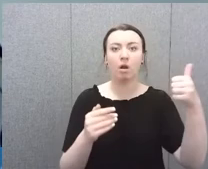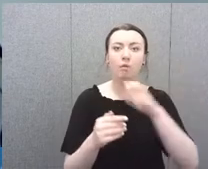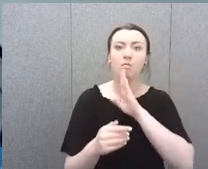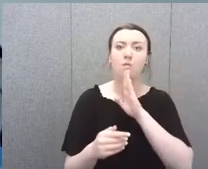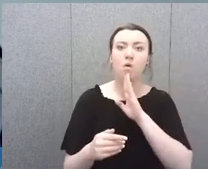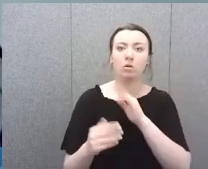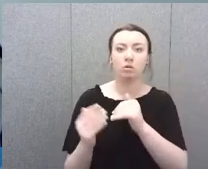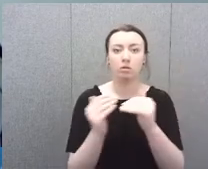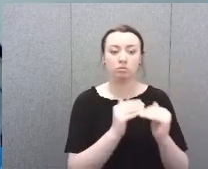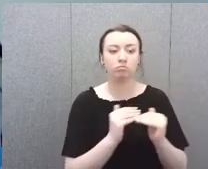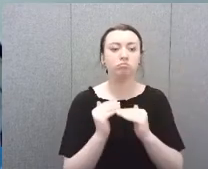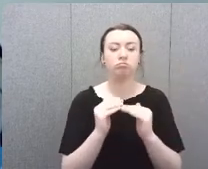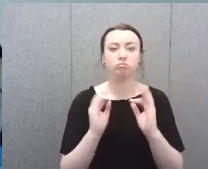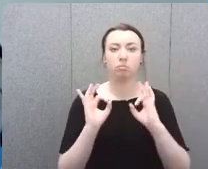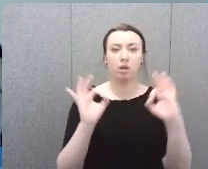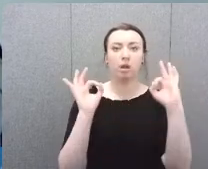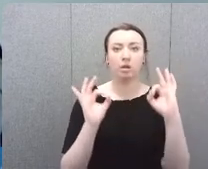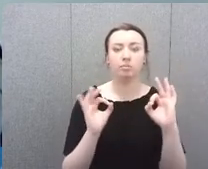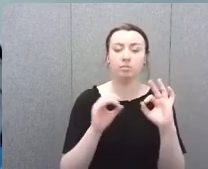также